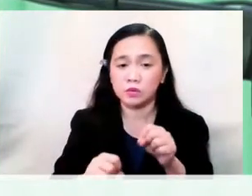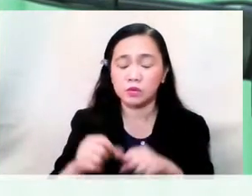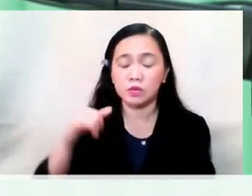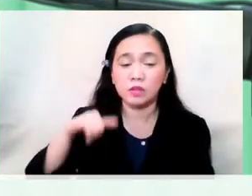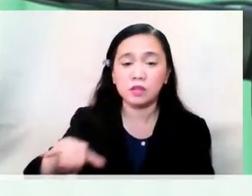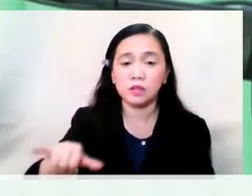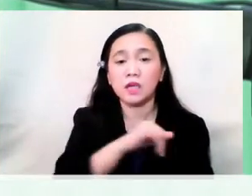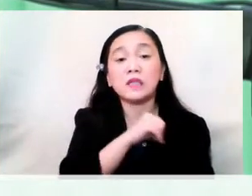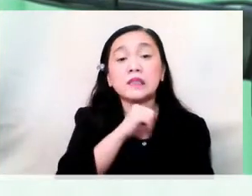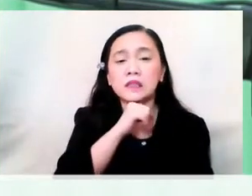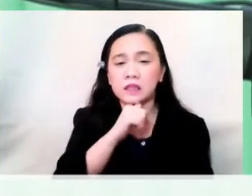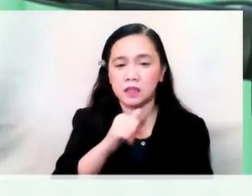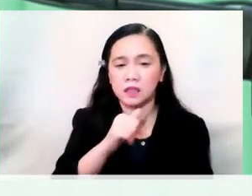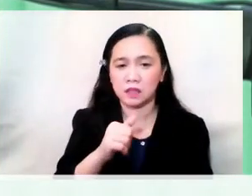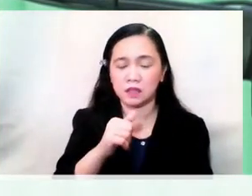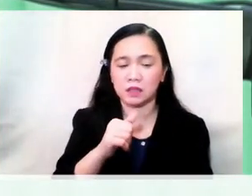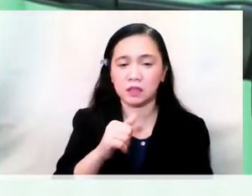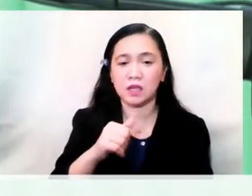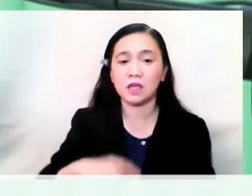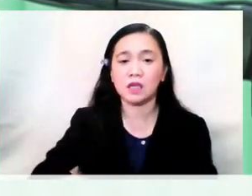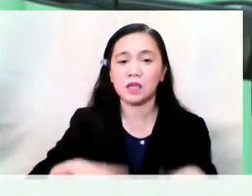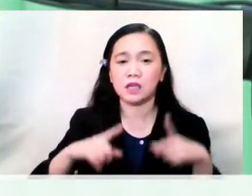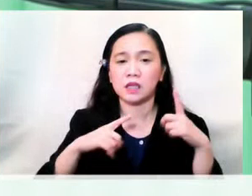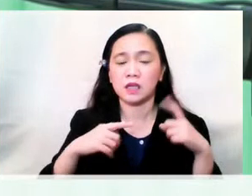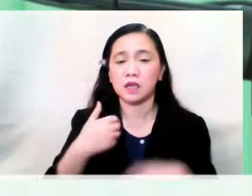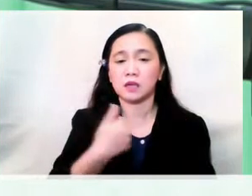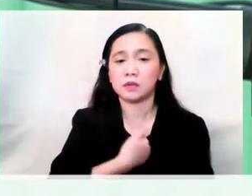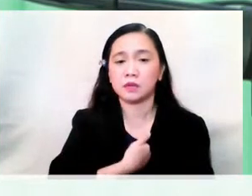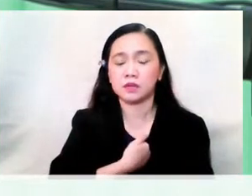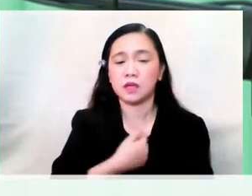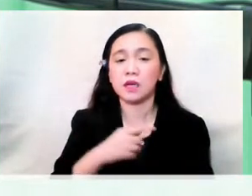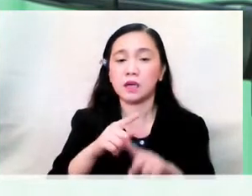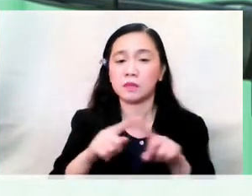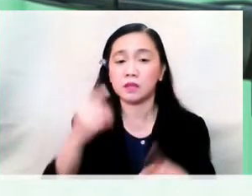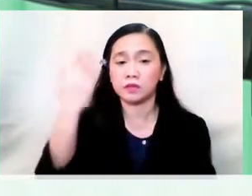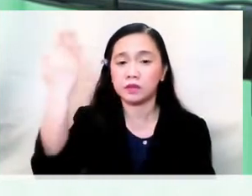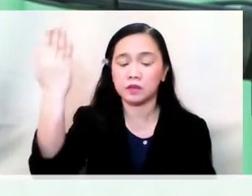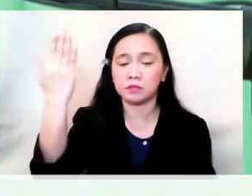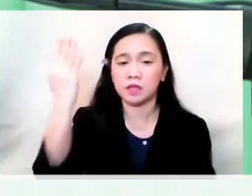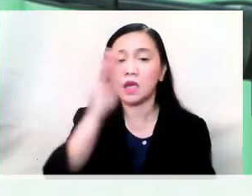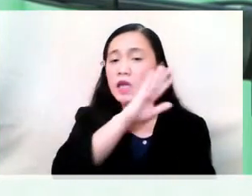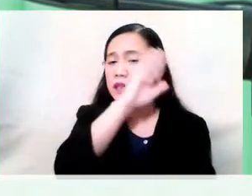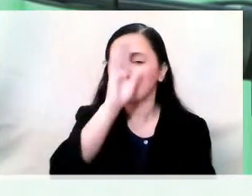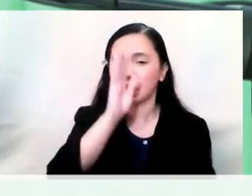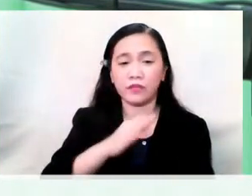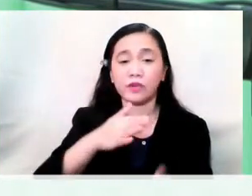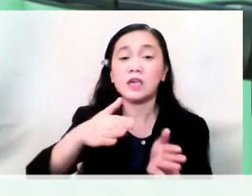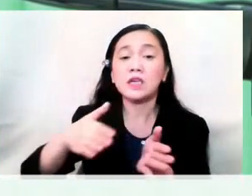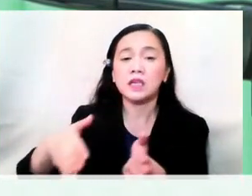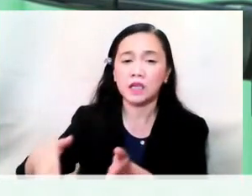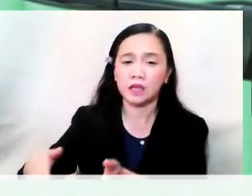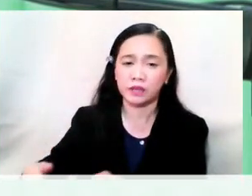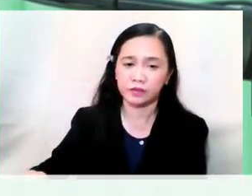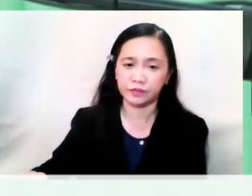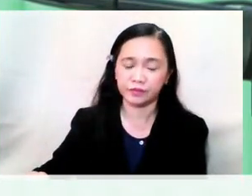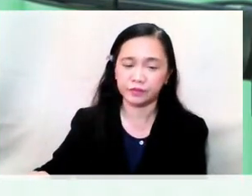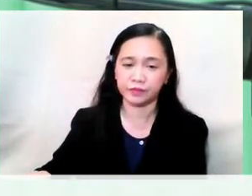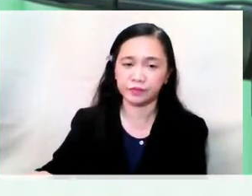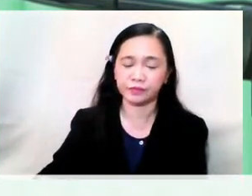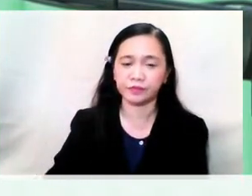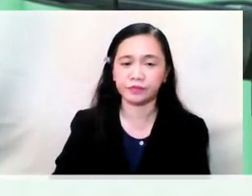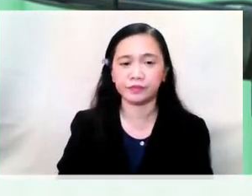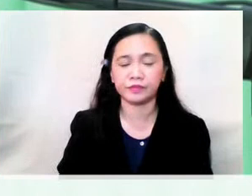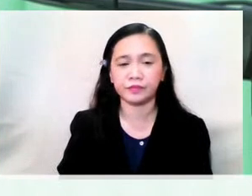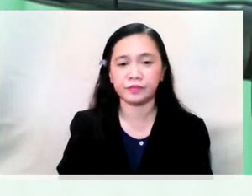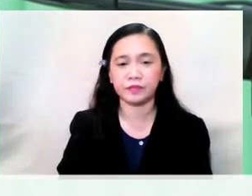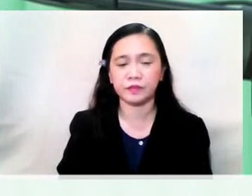Kanya. At hindi niya tayo pababayaan. Kaya ang panlaban natin sa mga